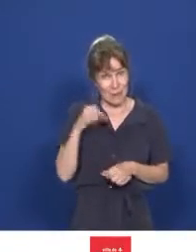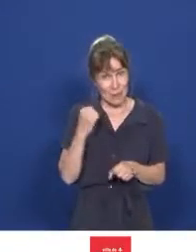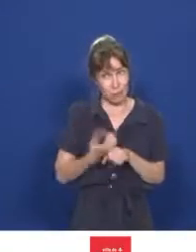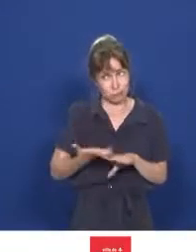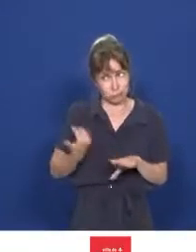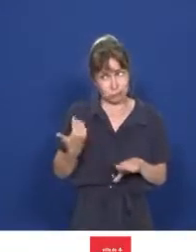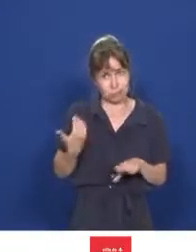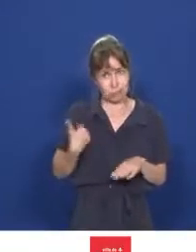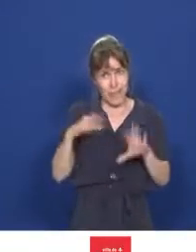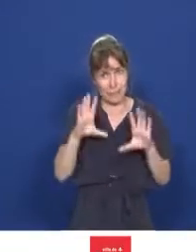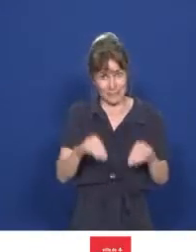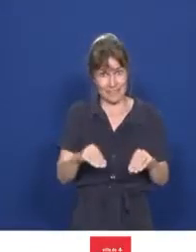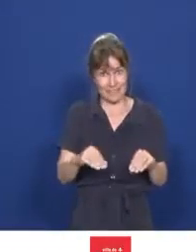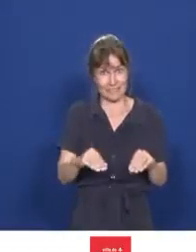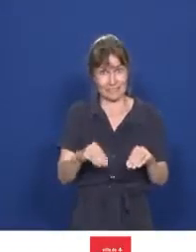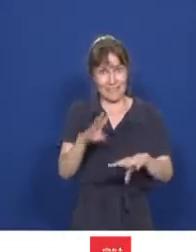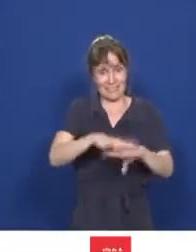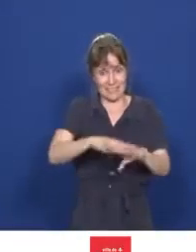tous participé.